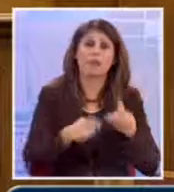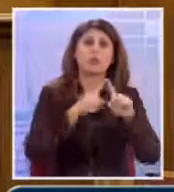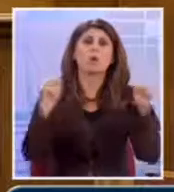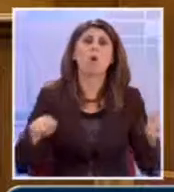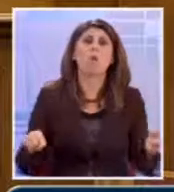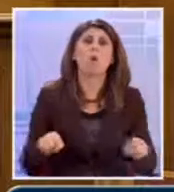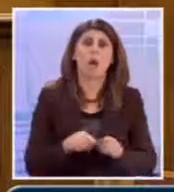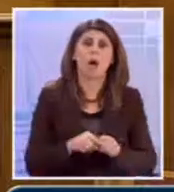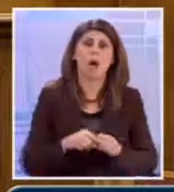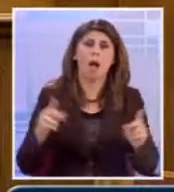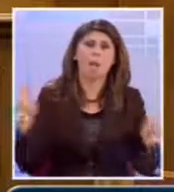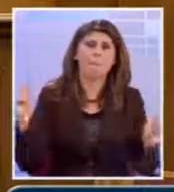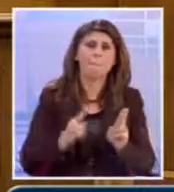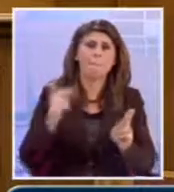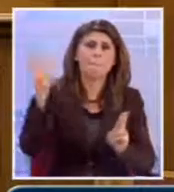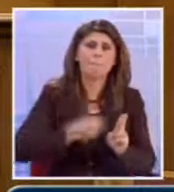ομολόγων?